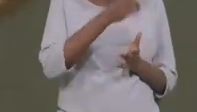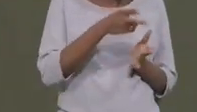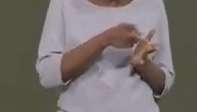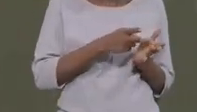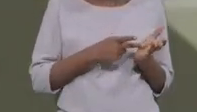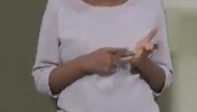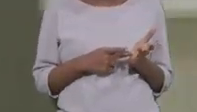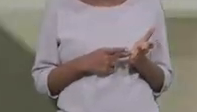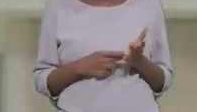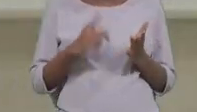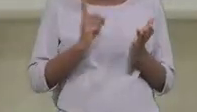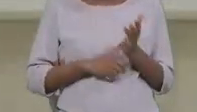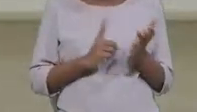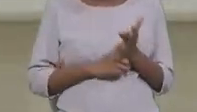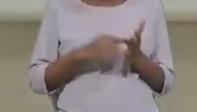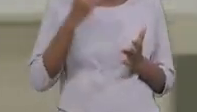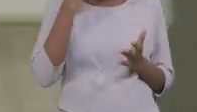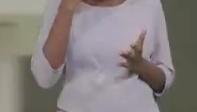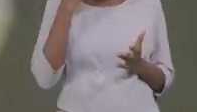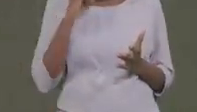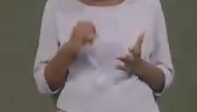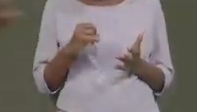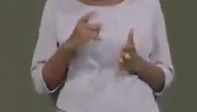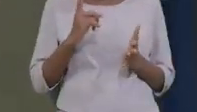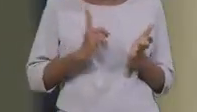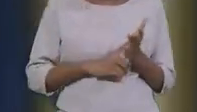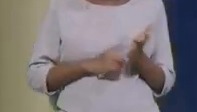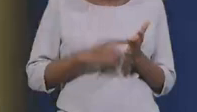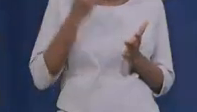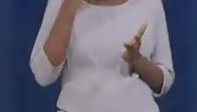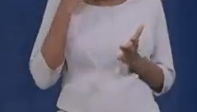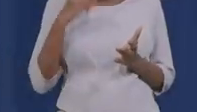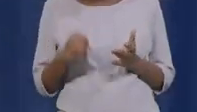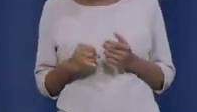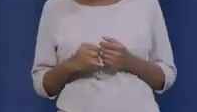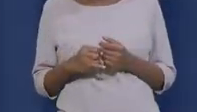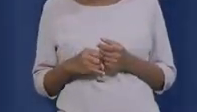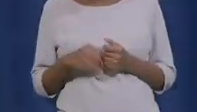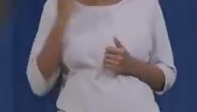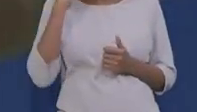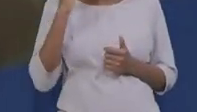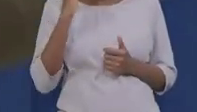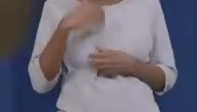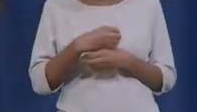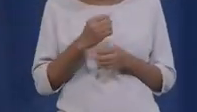Ne prononce pas cette deuxième partie. Parfois l'envie, parfois la jalousie.